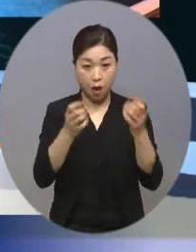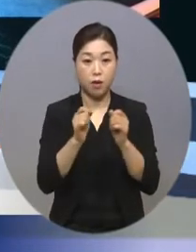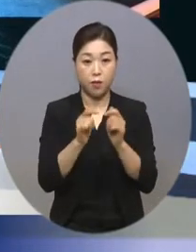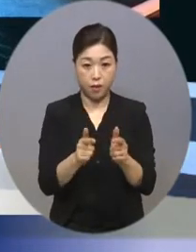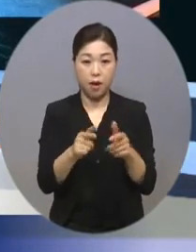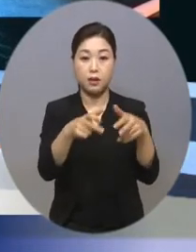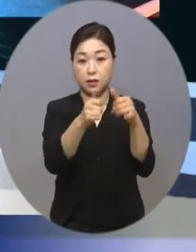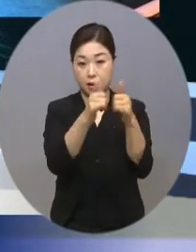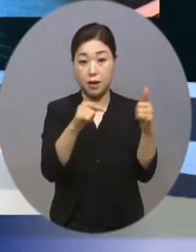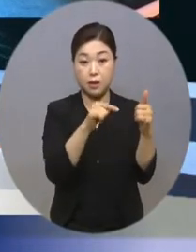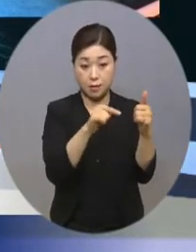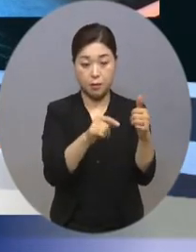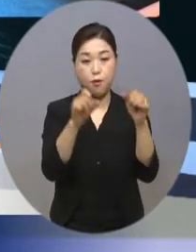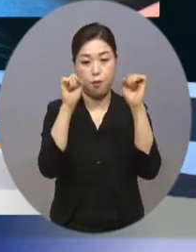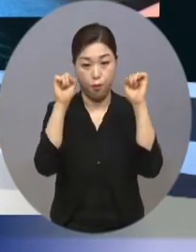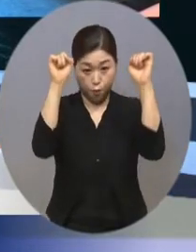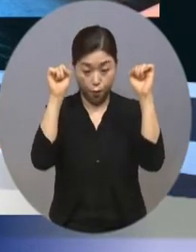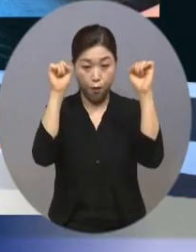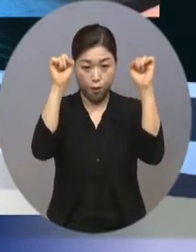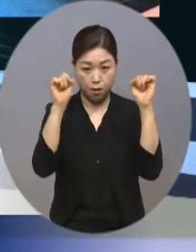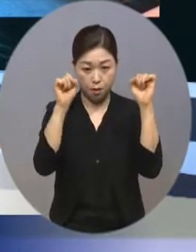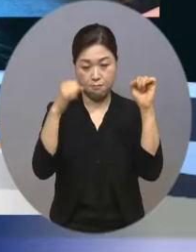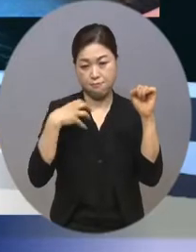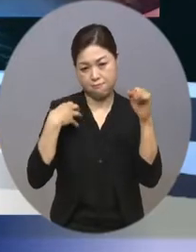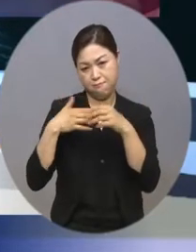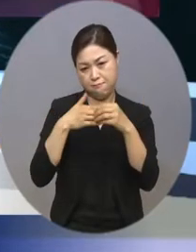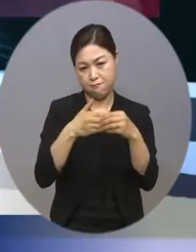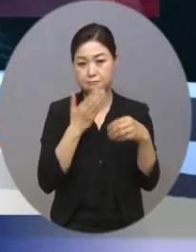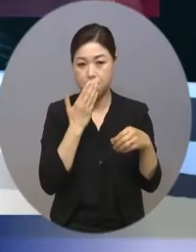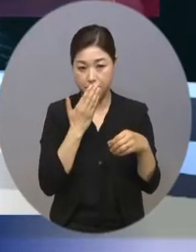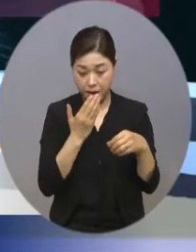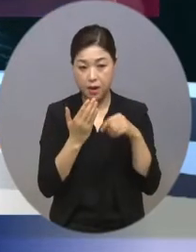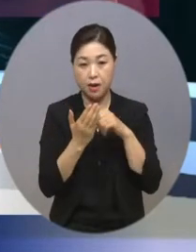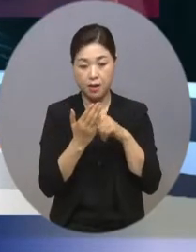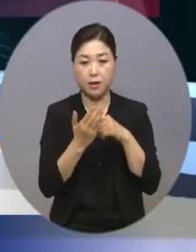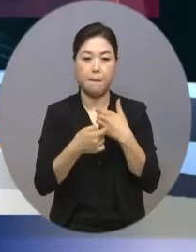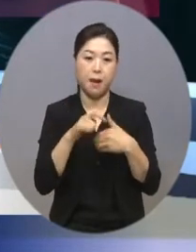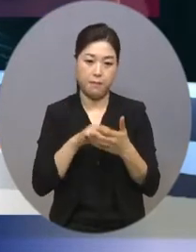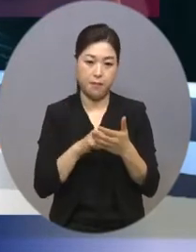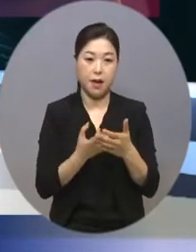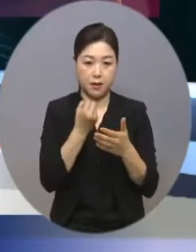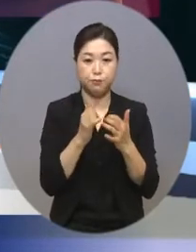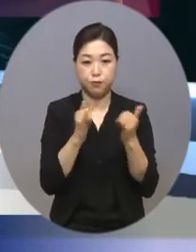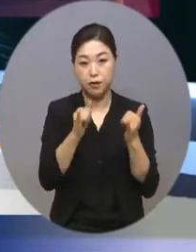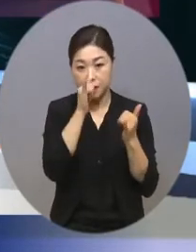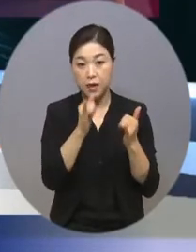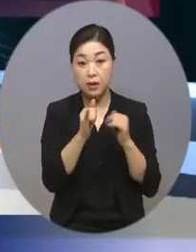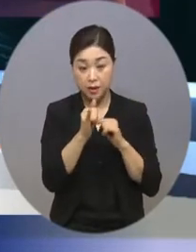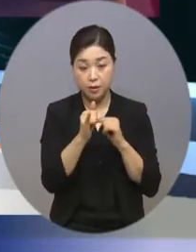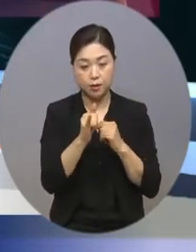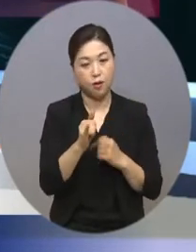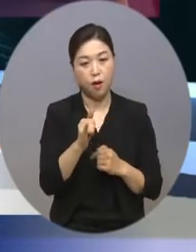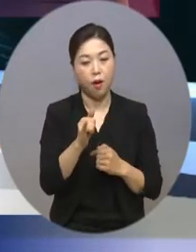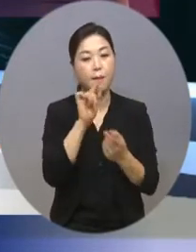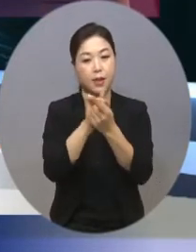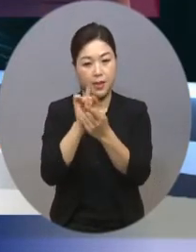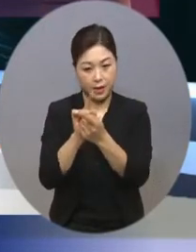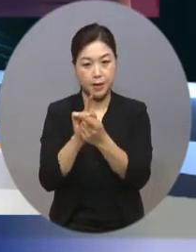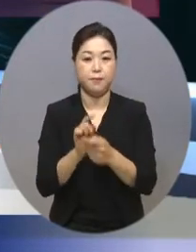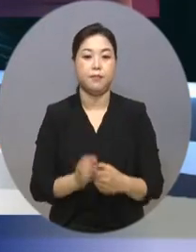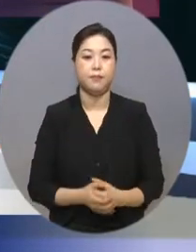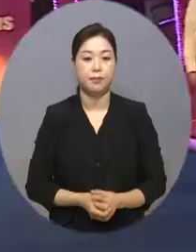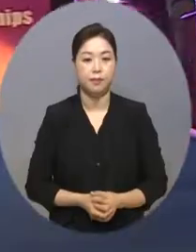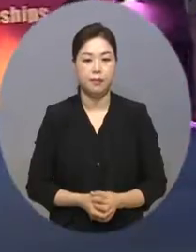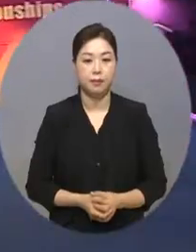삼아 다시 장애인 역도 무대를 이끌겠다는 포부를 꿈꾸는 이들이 있어 박성용 기자가 만나봤습니다.